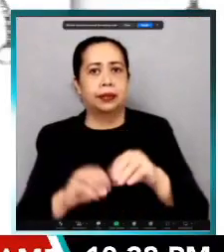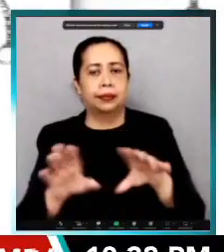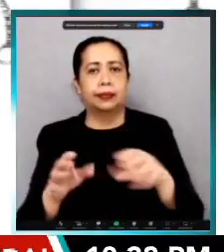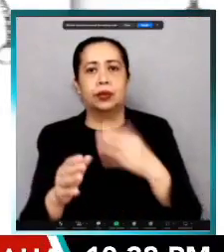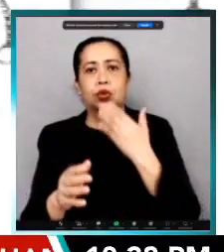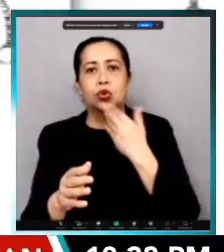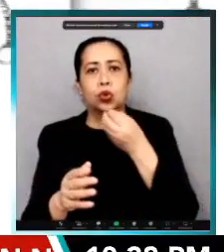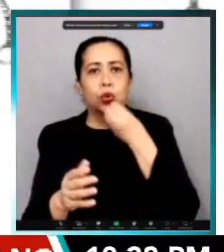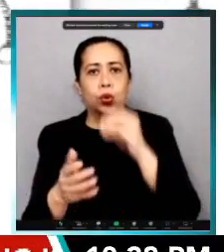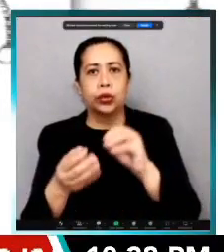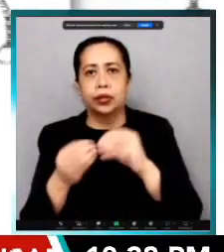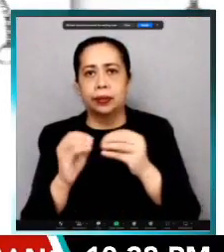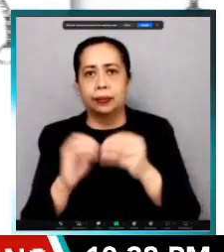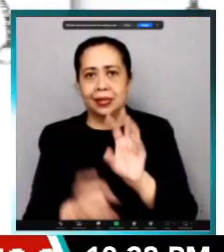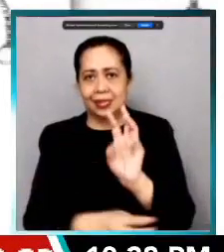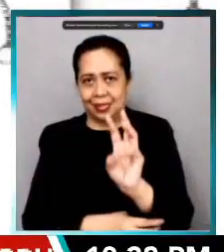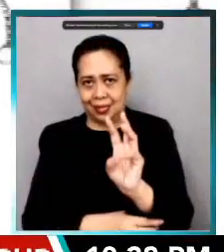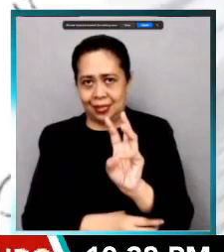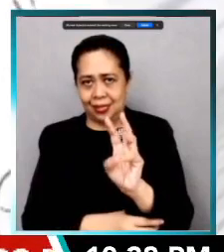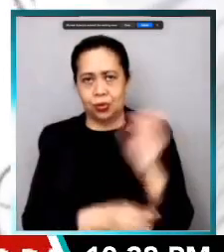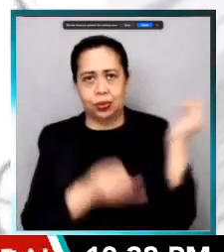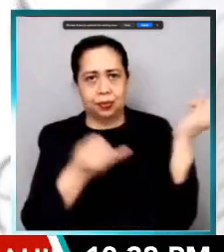6 para sa pag-import ng